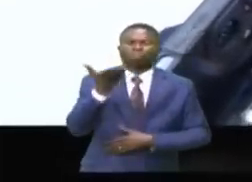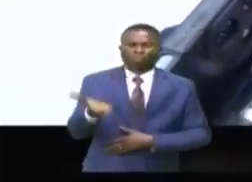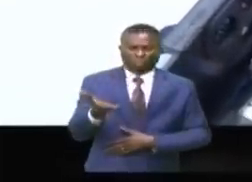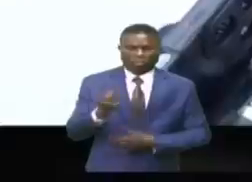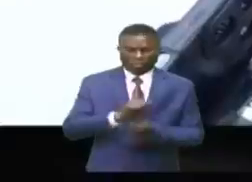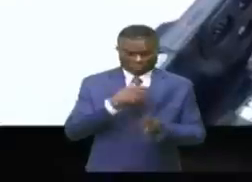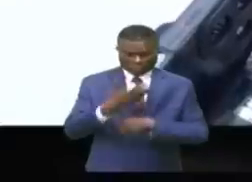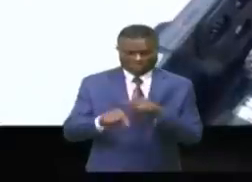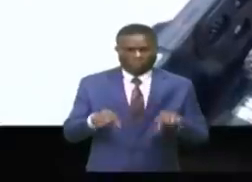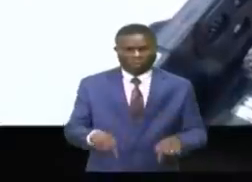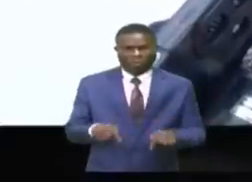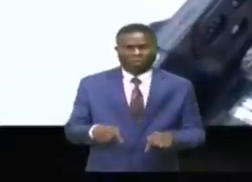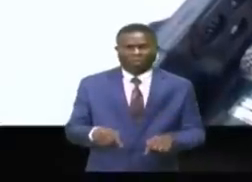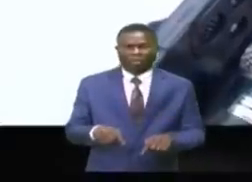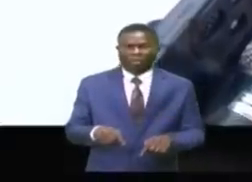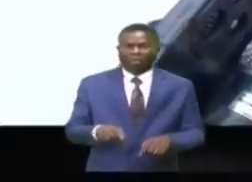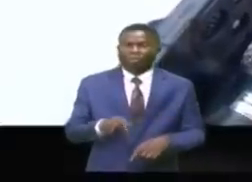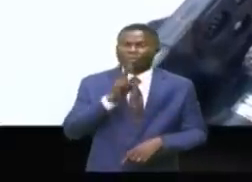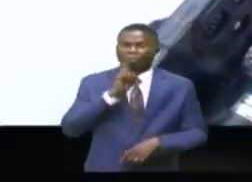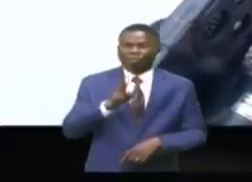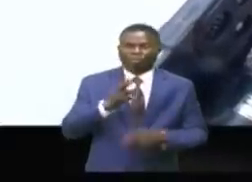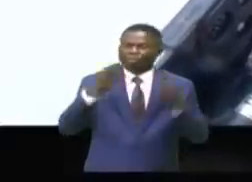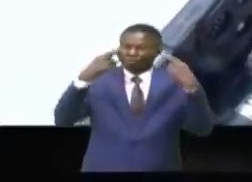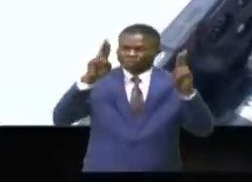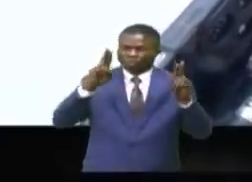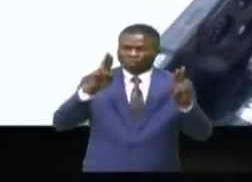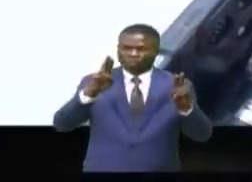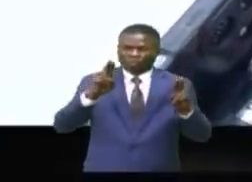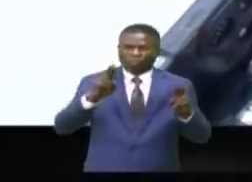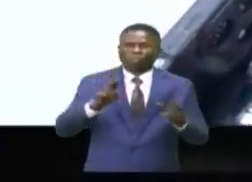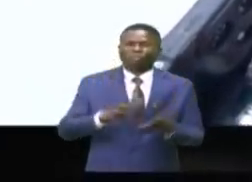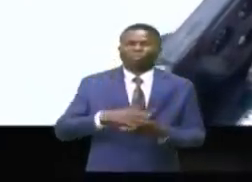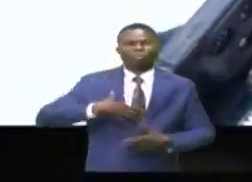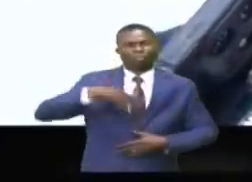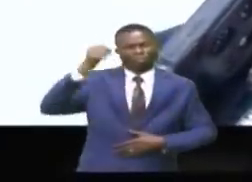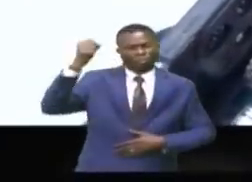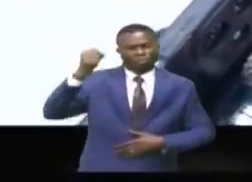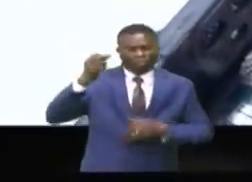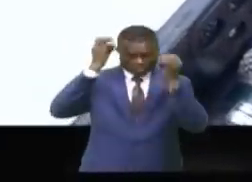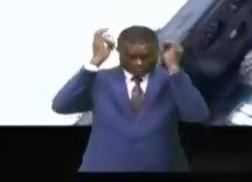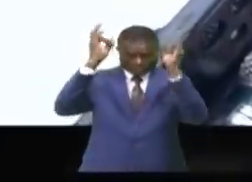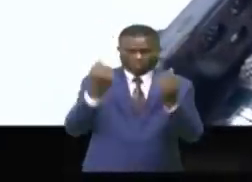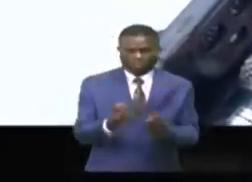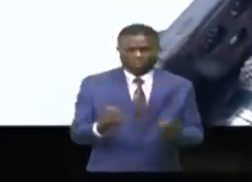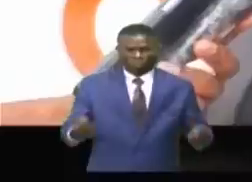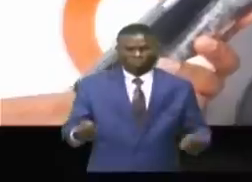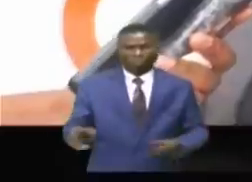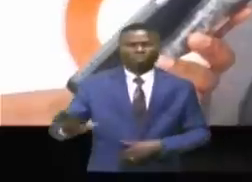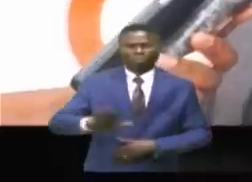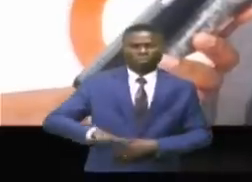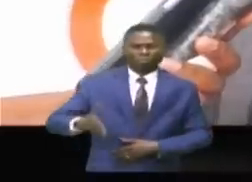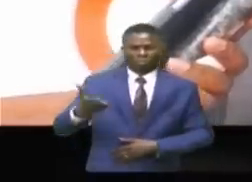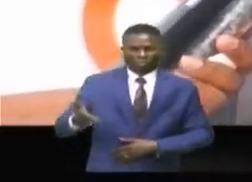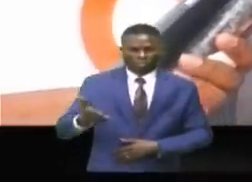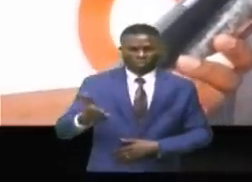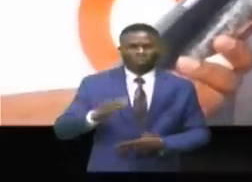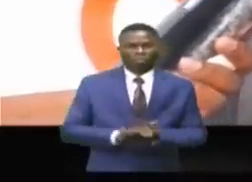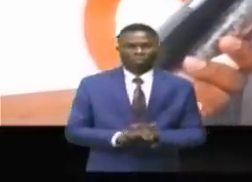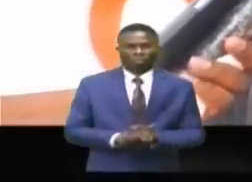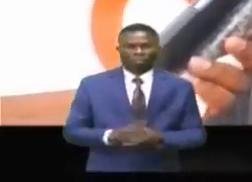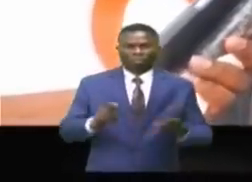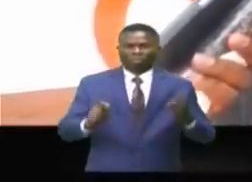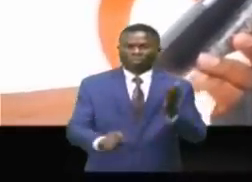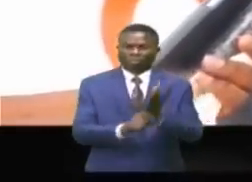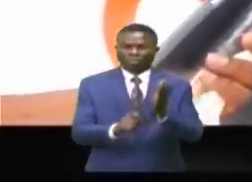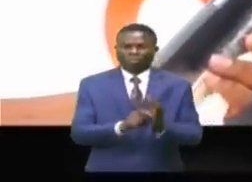passe ici, c'est une réussite et une issue favorable pour l'éducation des enfants du pays. Il y a les très bonnes technologies